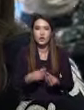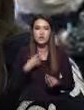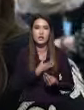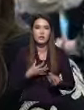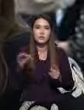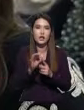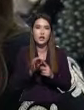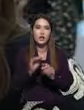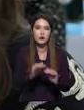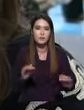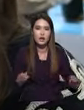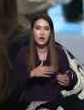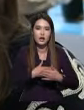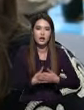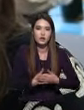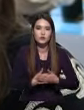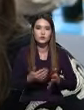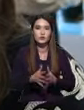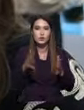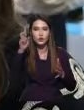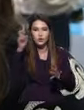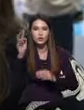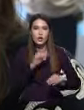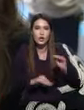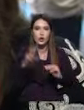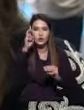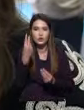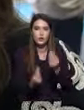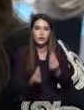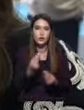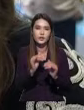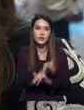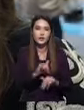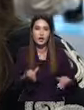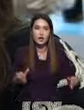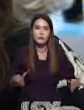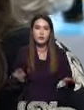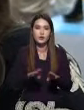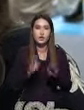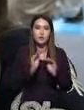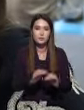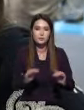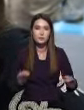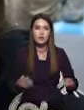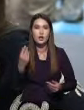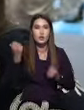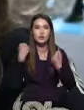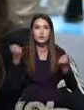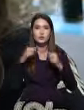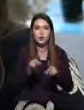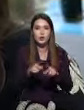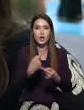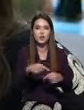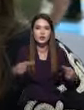осы балалардың арасында ұлттық құндылықтарды, ұлттық ойындарды дамыту, және де осы балаларды спорттың осындай түріне